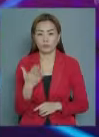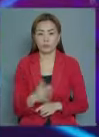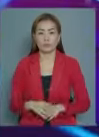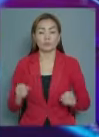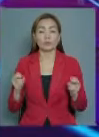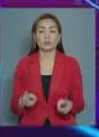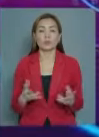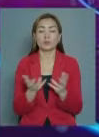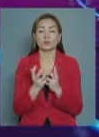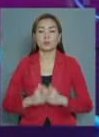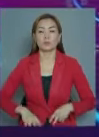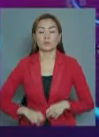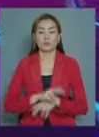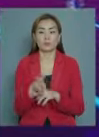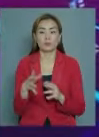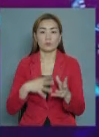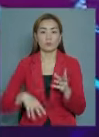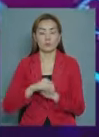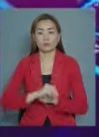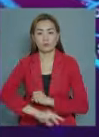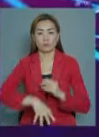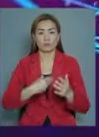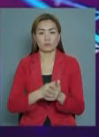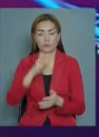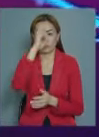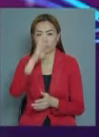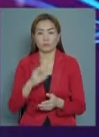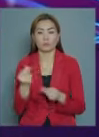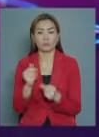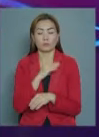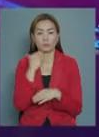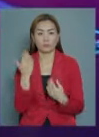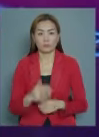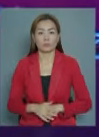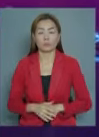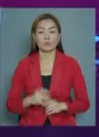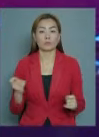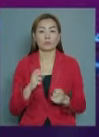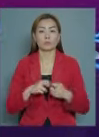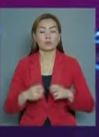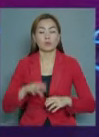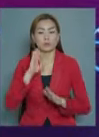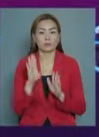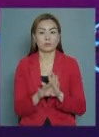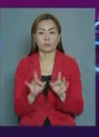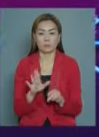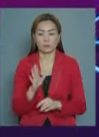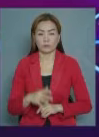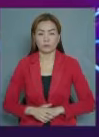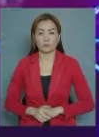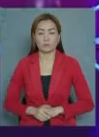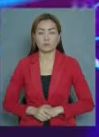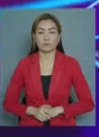Ал арнайы техникамен қаздыратын ұңғымалардың субсидиясын мемлекет төлемей тастаған. Малшылардың мұңын тыңдап келген тілшіміз